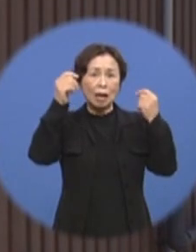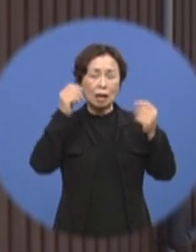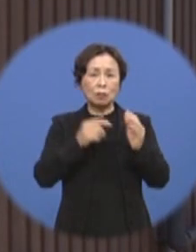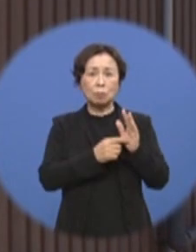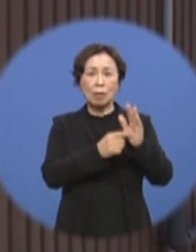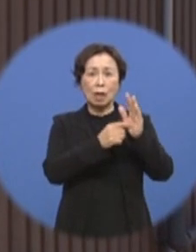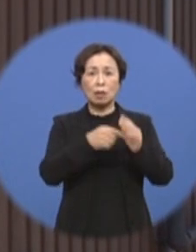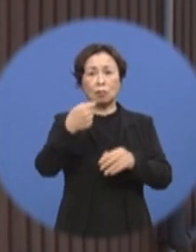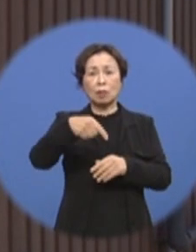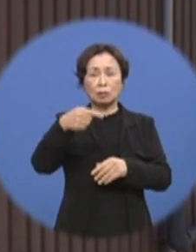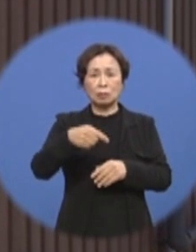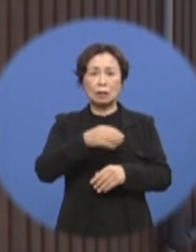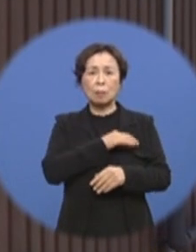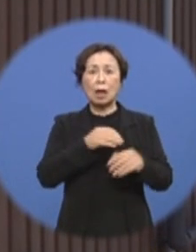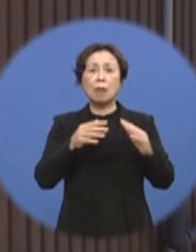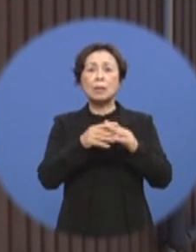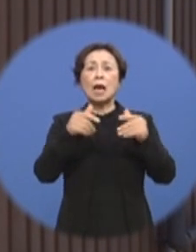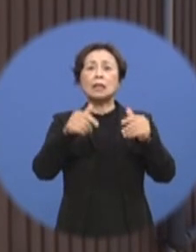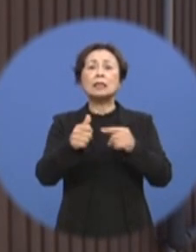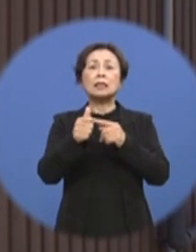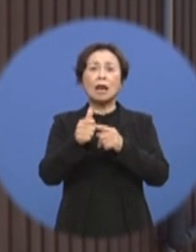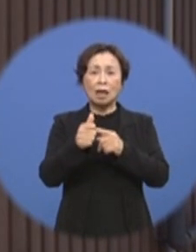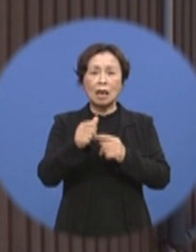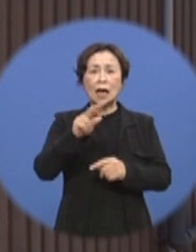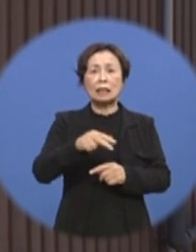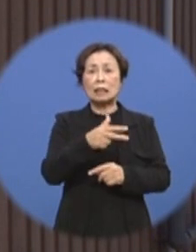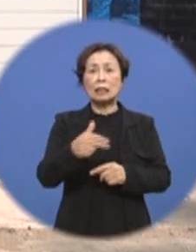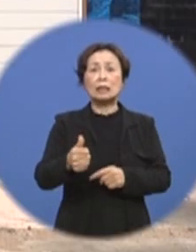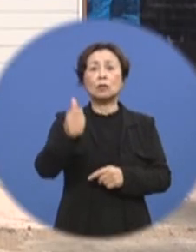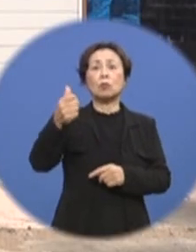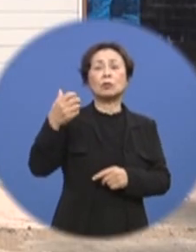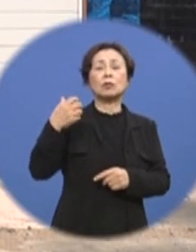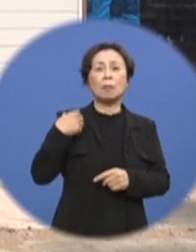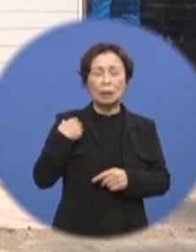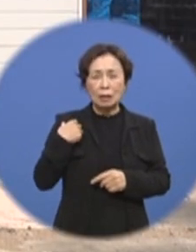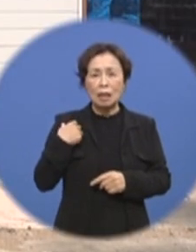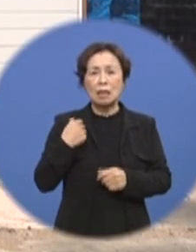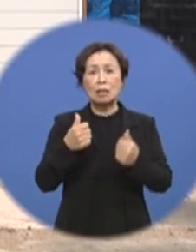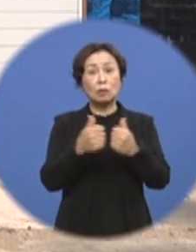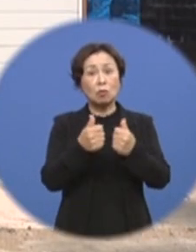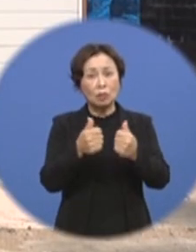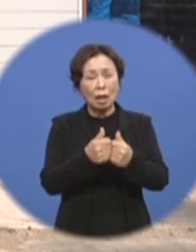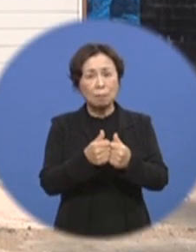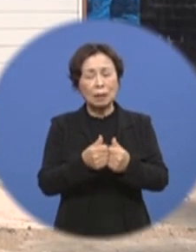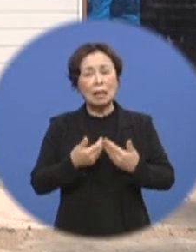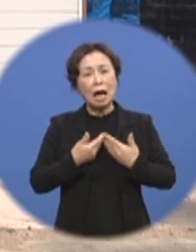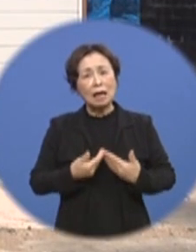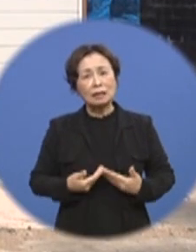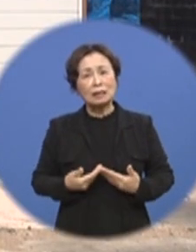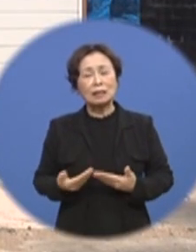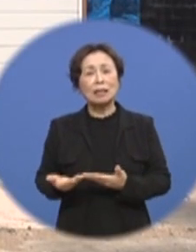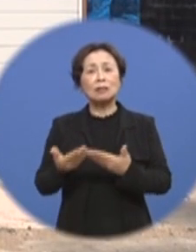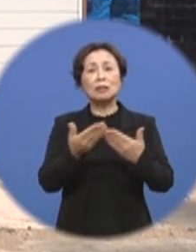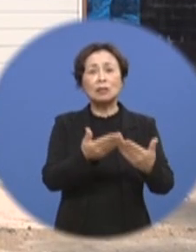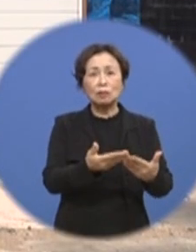務めひきこもり相談や安心して次のステップにつなげる居場所を提供しています